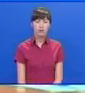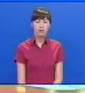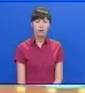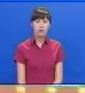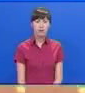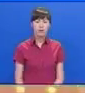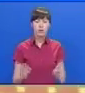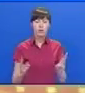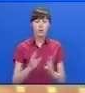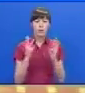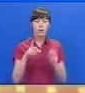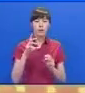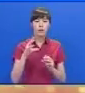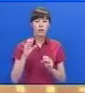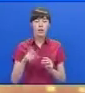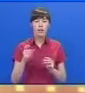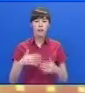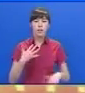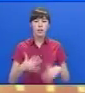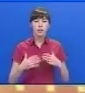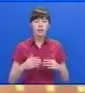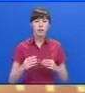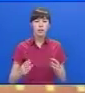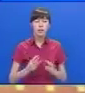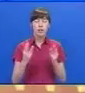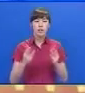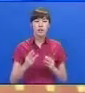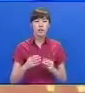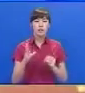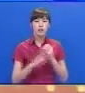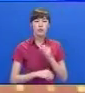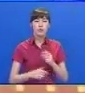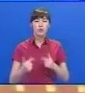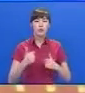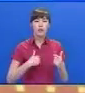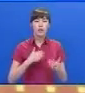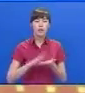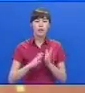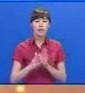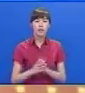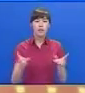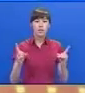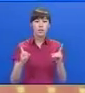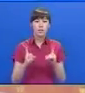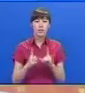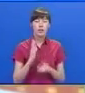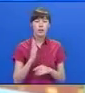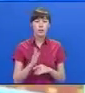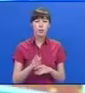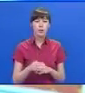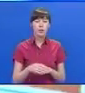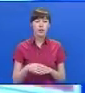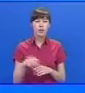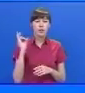Өрт көбіне тұрғындардың салғырттығынан шарпейді. Қызыл жалының соңы қайғылы оқиғаға жиі ұрындырып отыр. Осылай деп